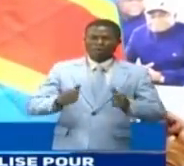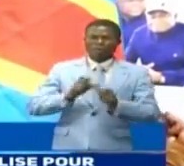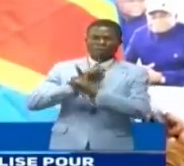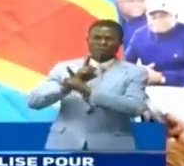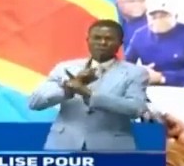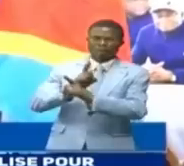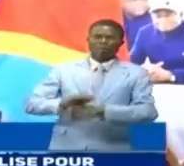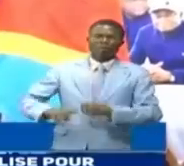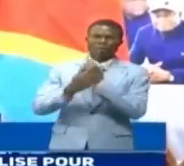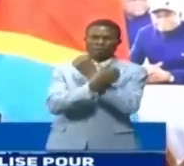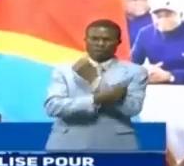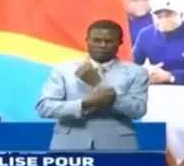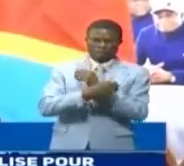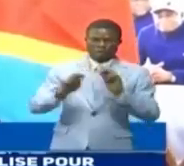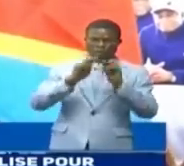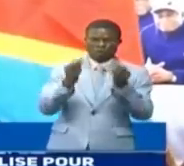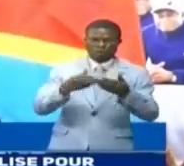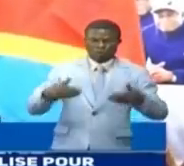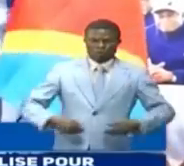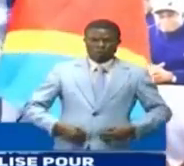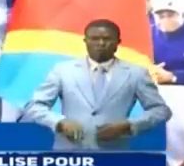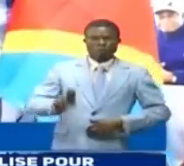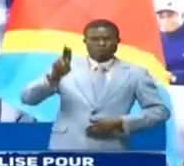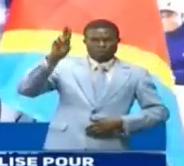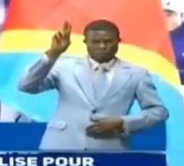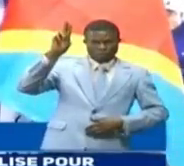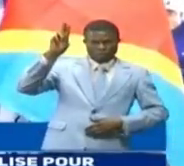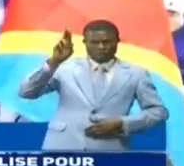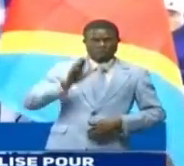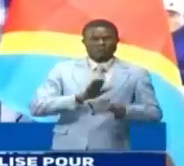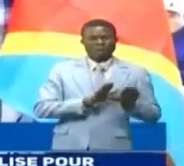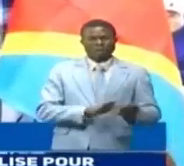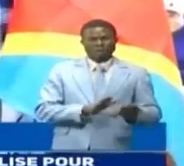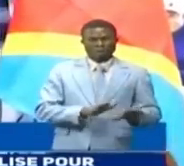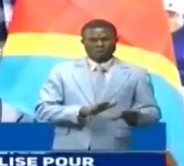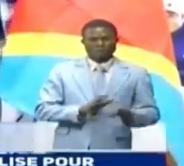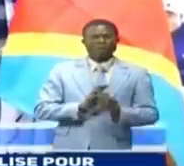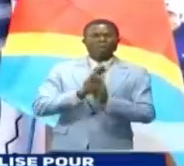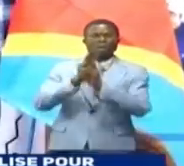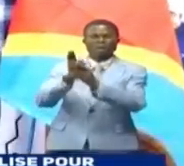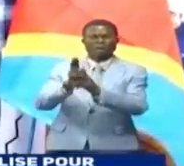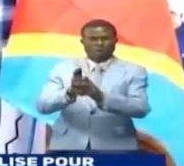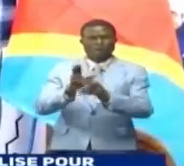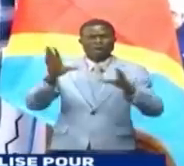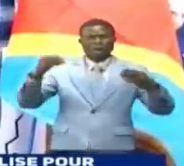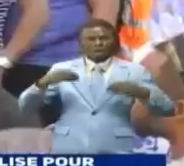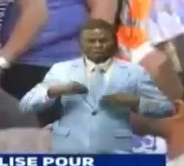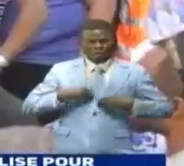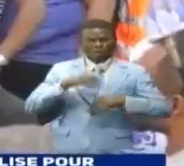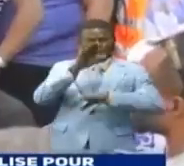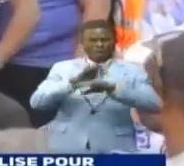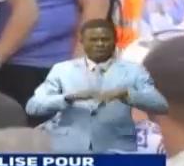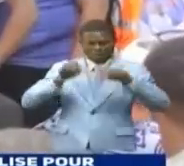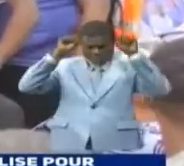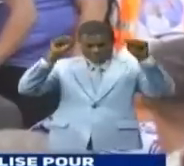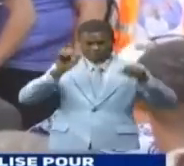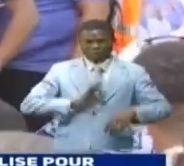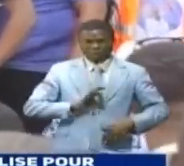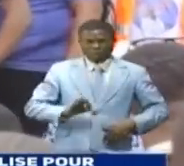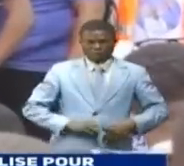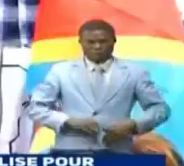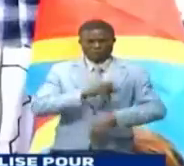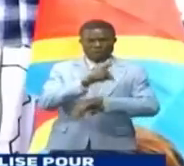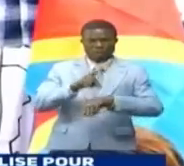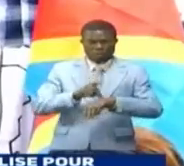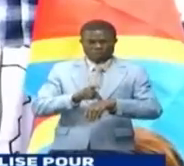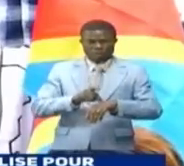la nation. La Ligue des Jeunes de l'UDPS, sans attendre, répond à l'appel du chef de l'État en cette période où la